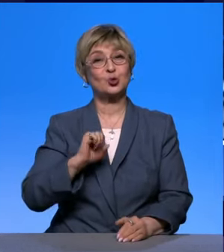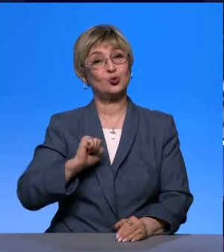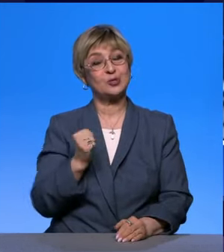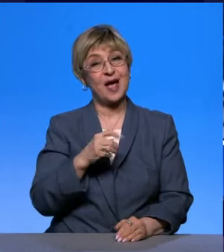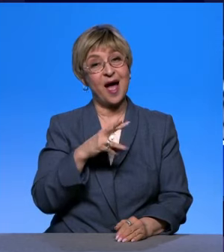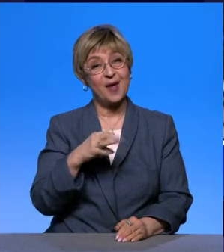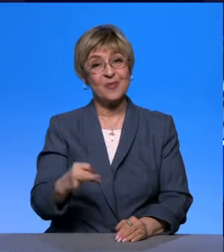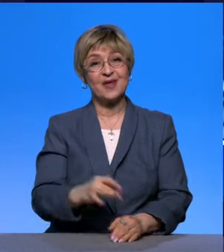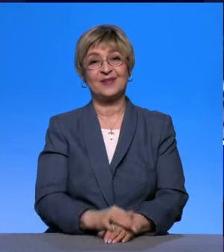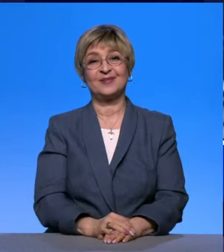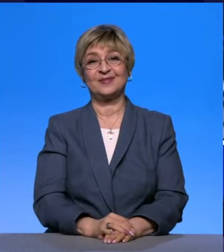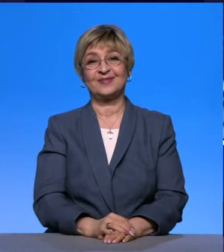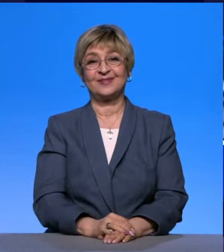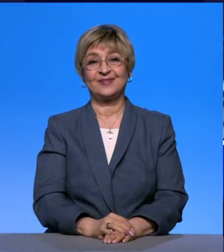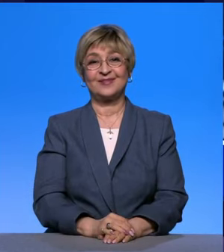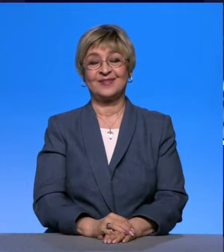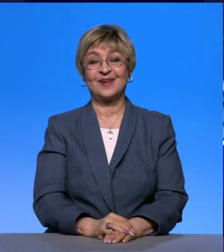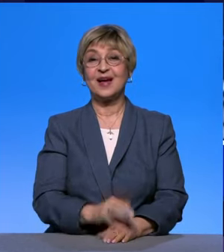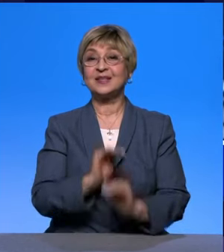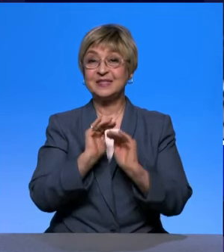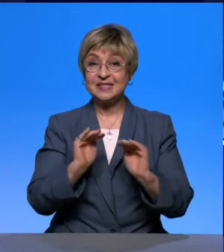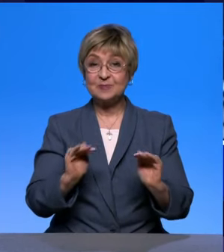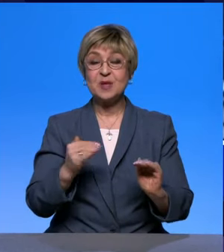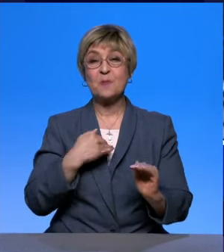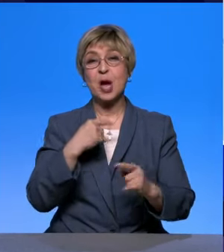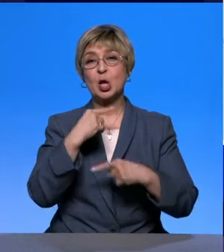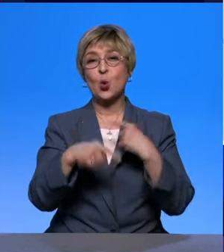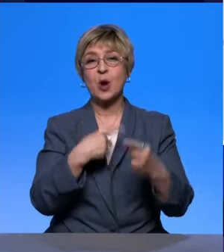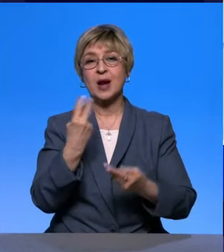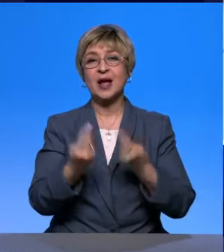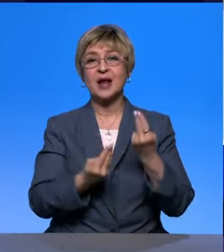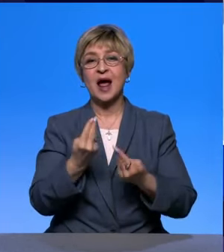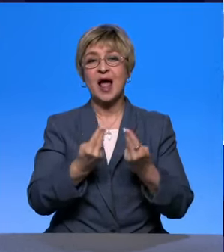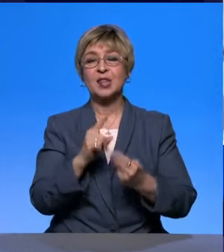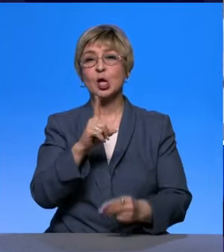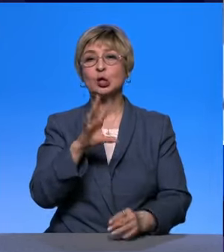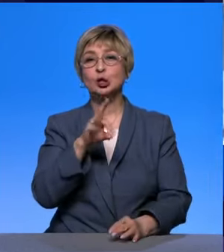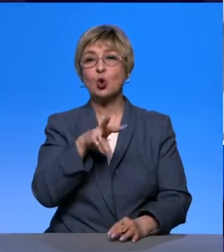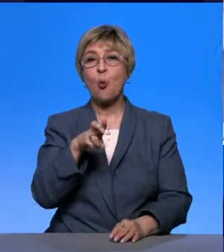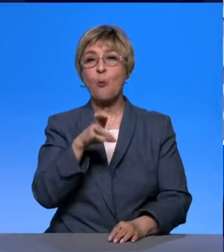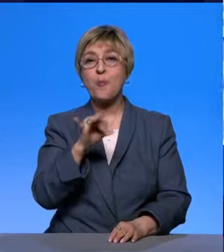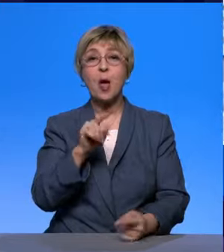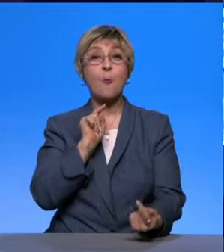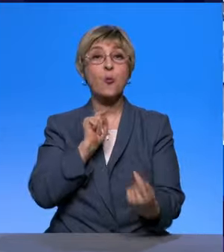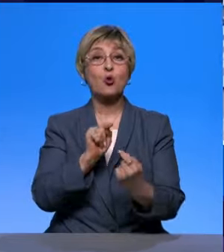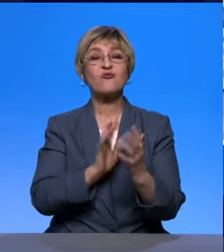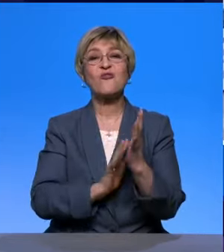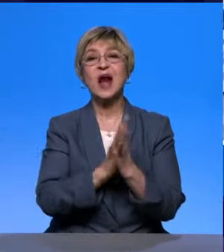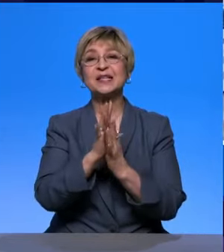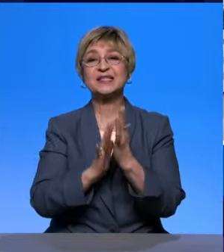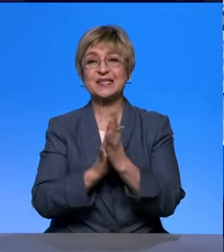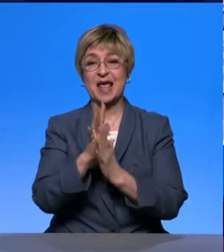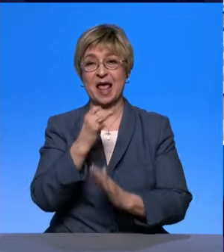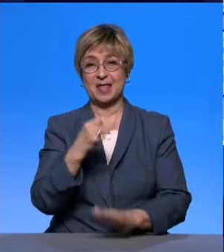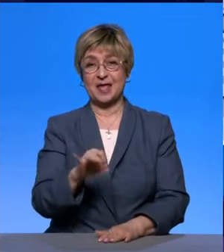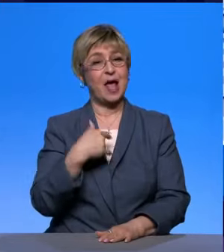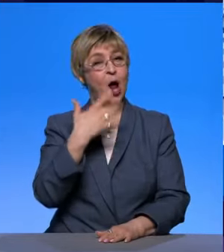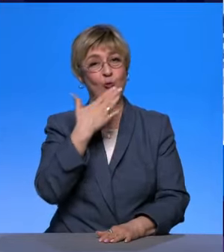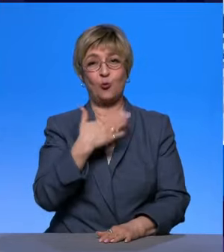брать детей, то мы регулярно играем в замечательную игру «Зомби против растений». Я очень люблю ее.